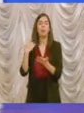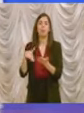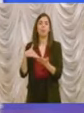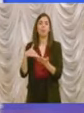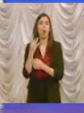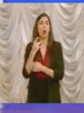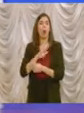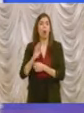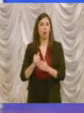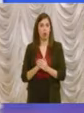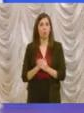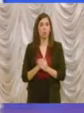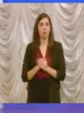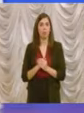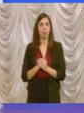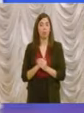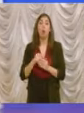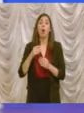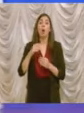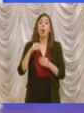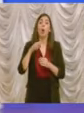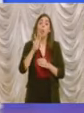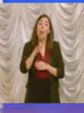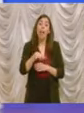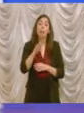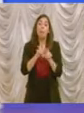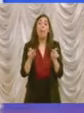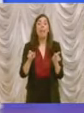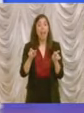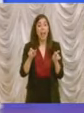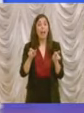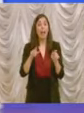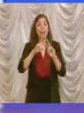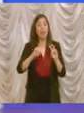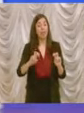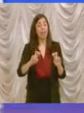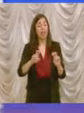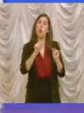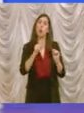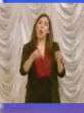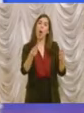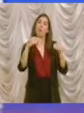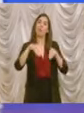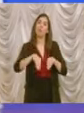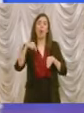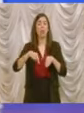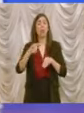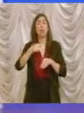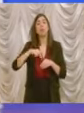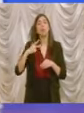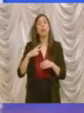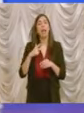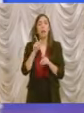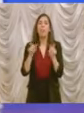avremo nuovi 48 mila ricercatori ci auguriamo che tanti nostri brillanti giovani che sono andati